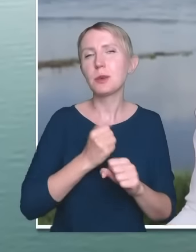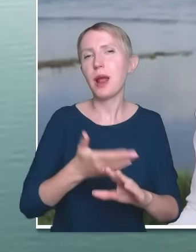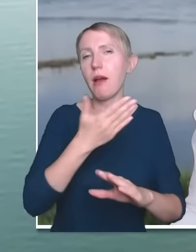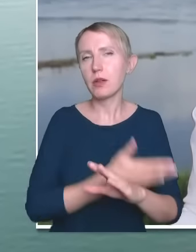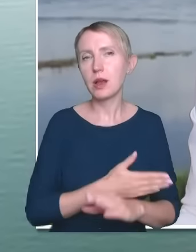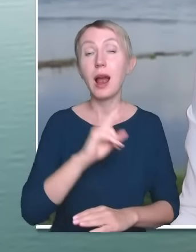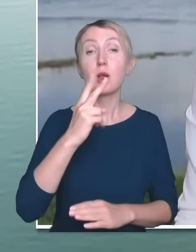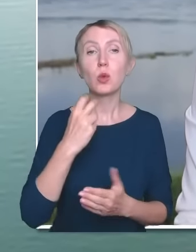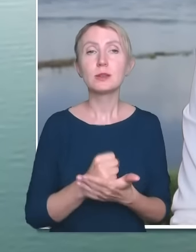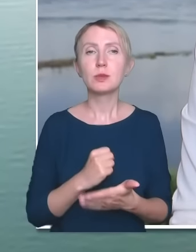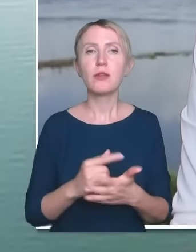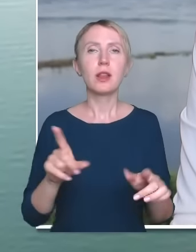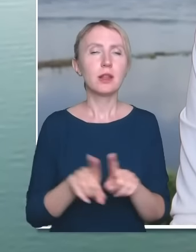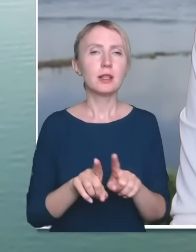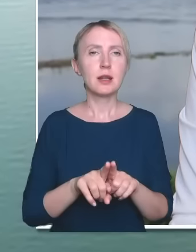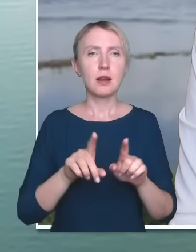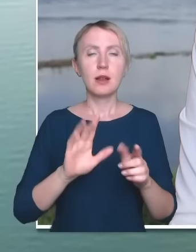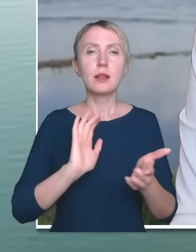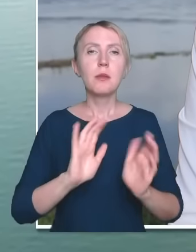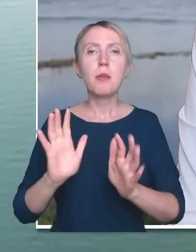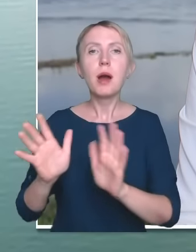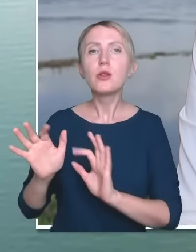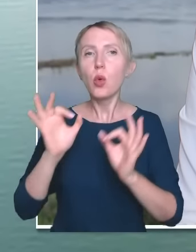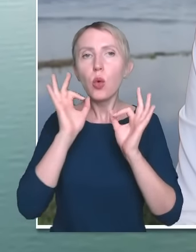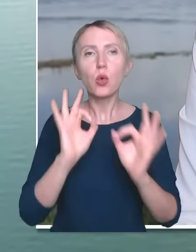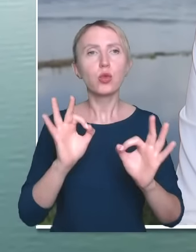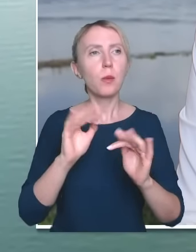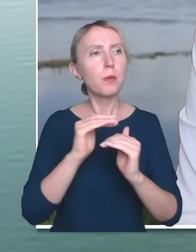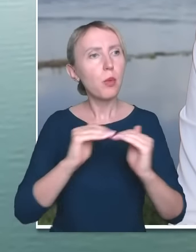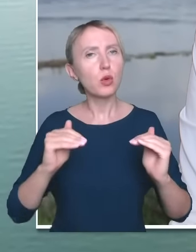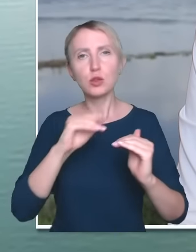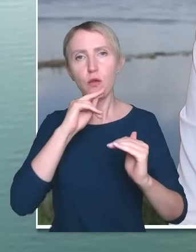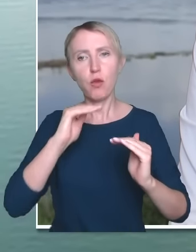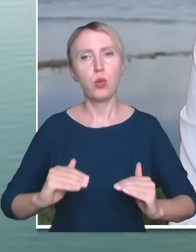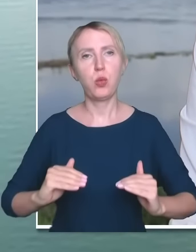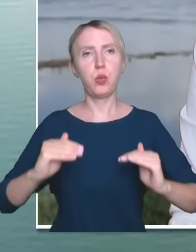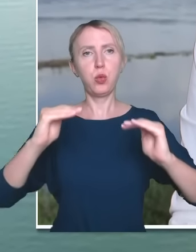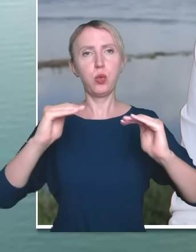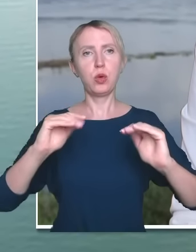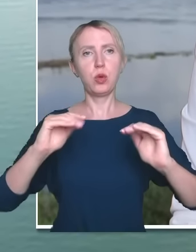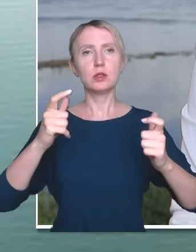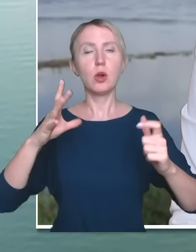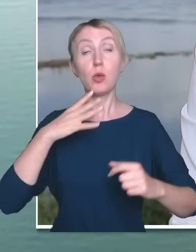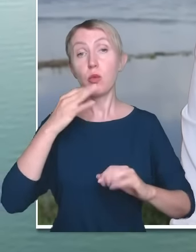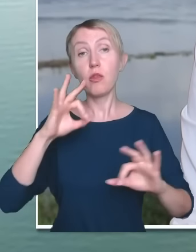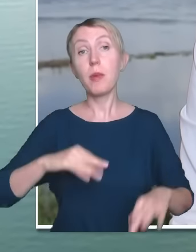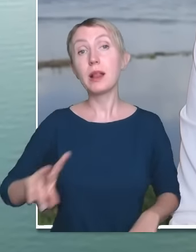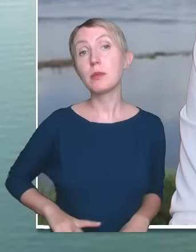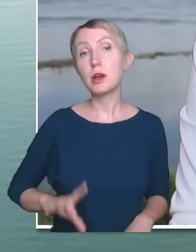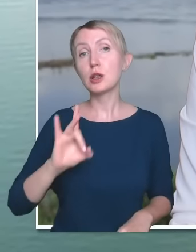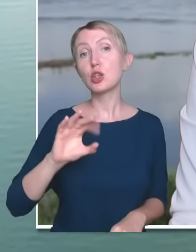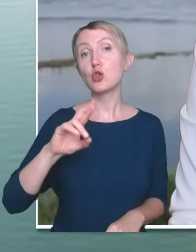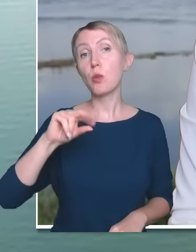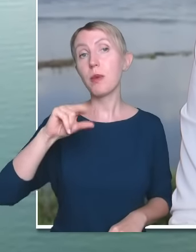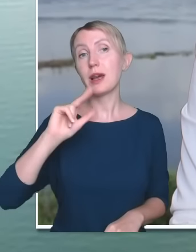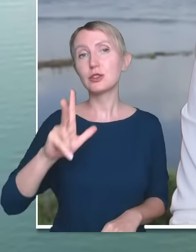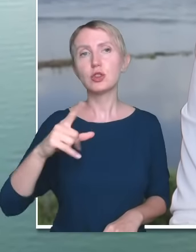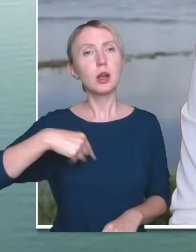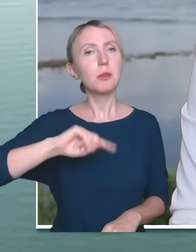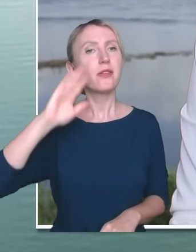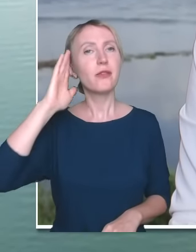druga kwestia oczywiście to jest dbanie o ten właściwy, wysoki poziom wody, czyli to, o czym mówił pan minister Grubarczyk. A dzisiaj doskonale wiemy,